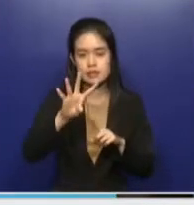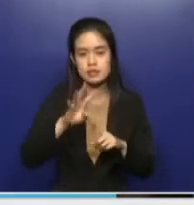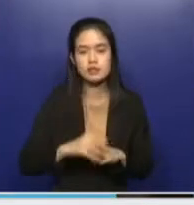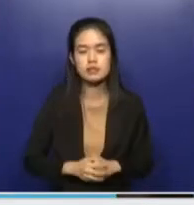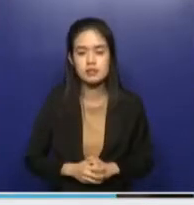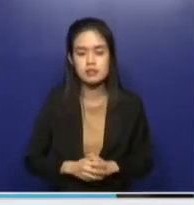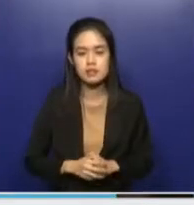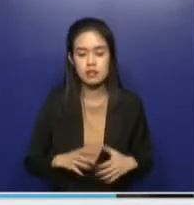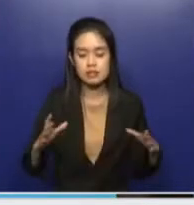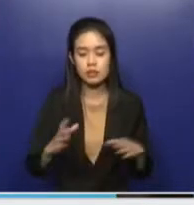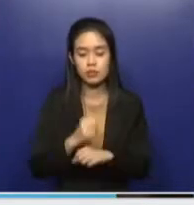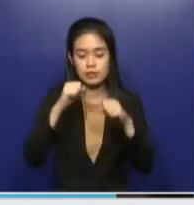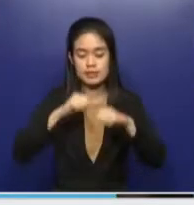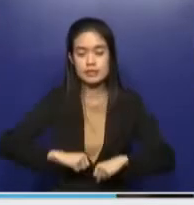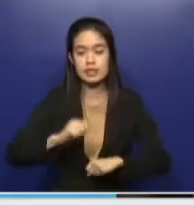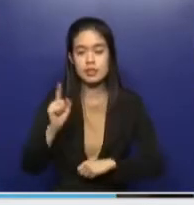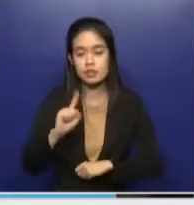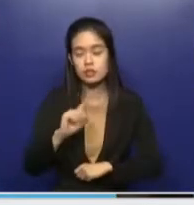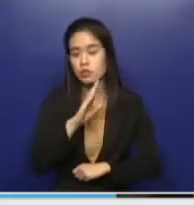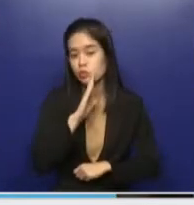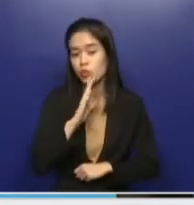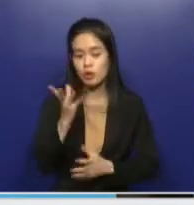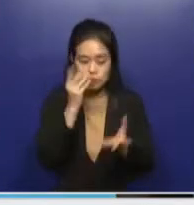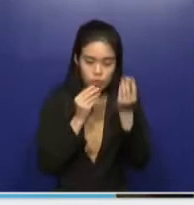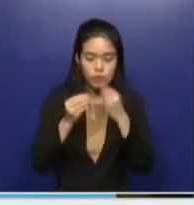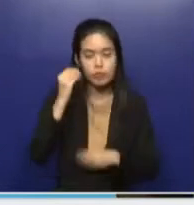การตัดสินใจครับเมื่อเราศึกษาแล้ว